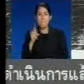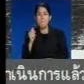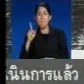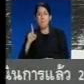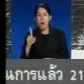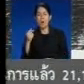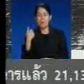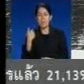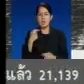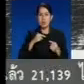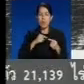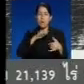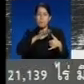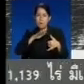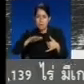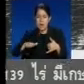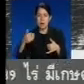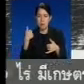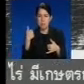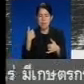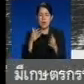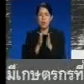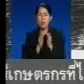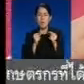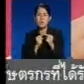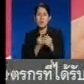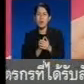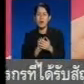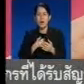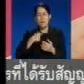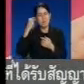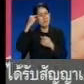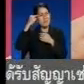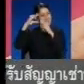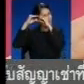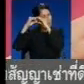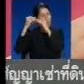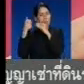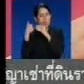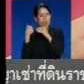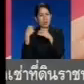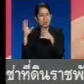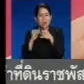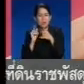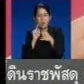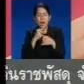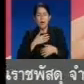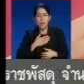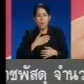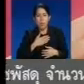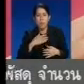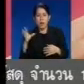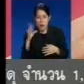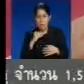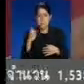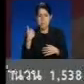ด็กอาจเป็นที่อวัยวะอื่นร่วมด้วยเช่นต่อมน้ำเหลืองเยื่อหุ้มสมองเชื้อติดต่อกันได้จากการไอและจามจากผู้ป่ว